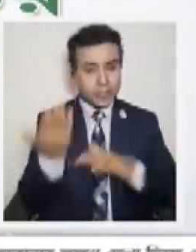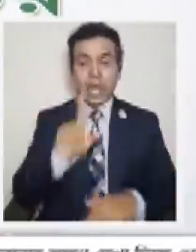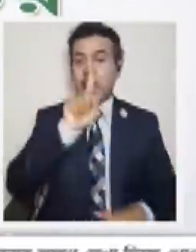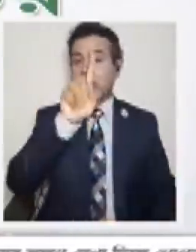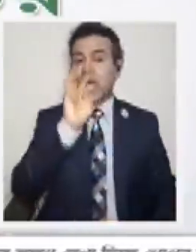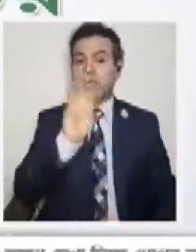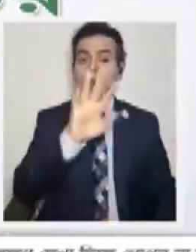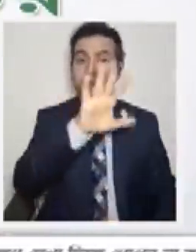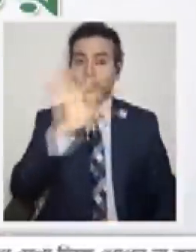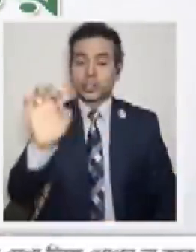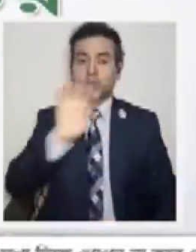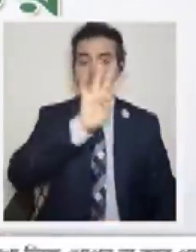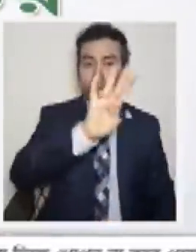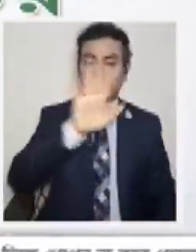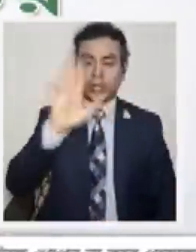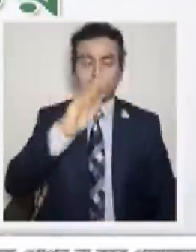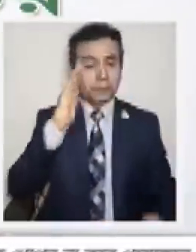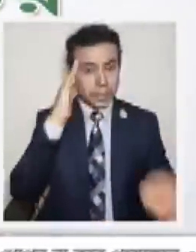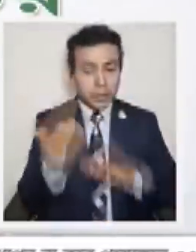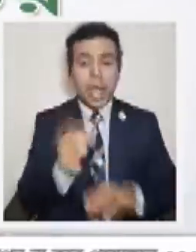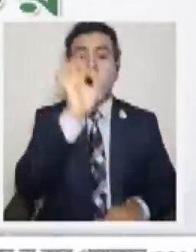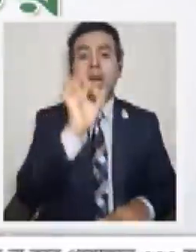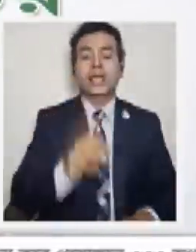24 ঘন্টায় মৃত্যুবরণ করেছেন 43 জন এবং এ পর্যন্ত